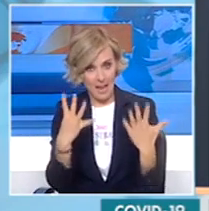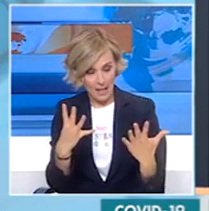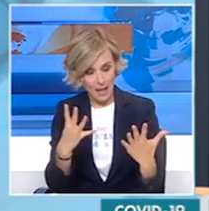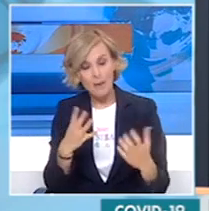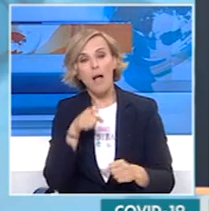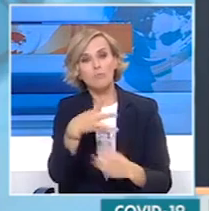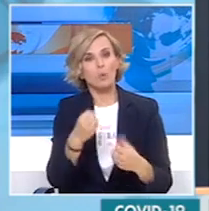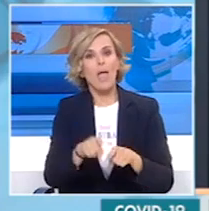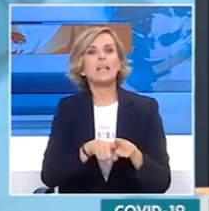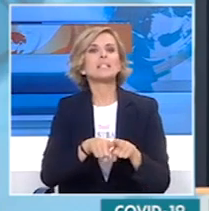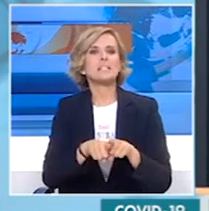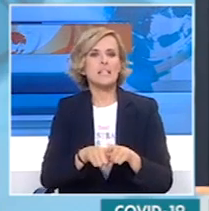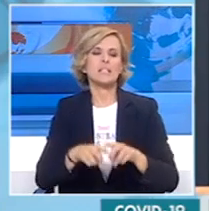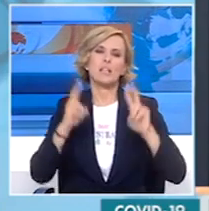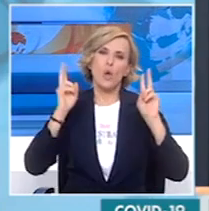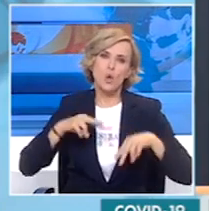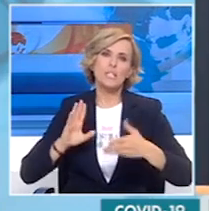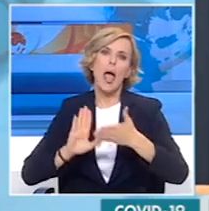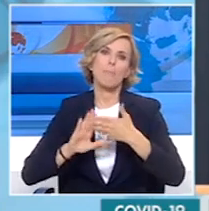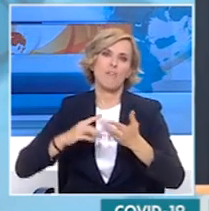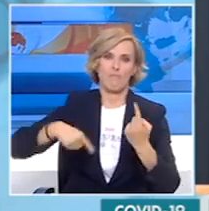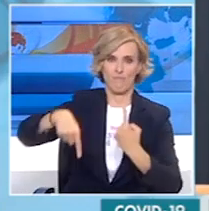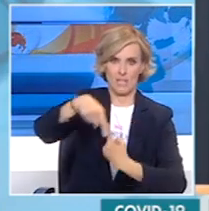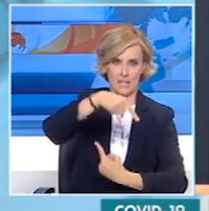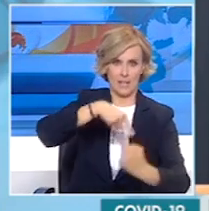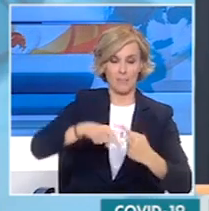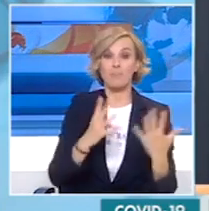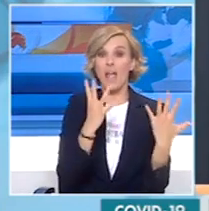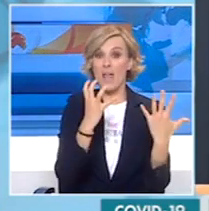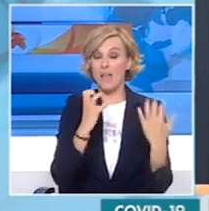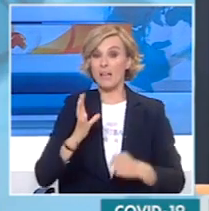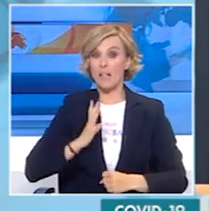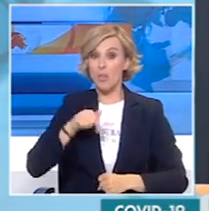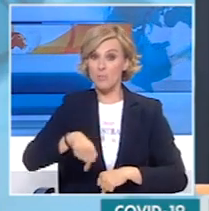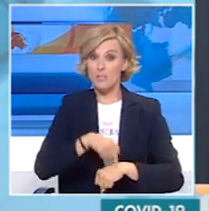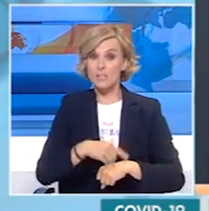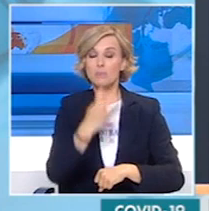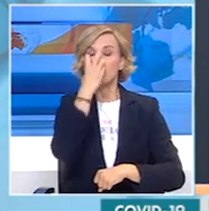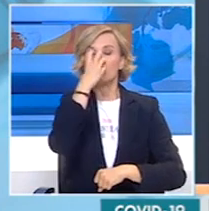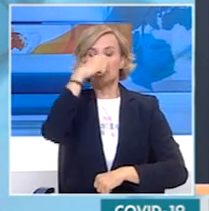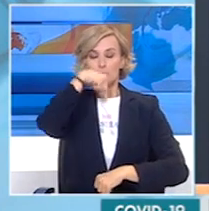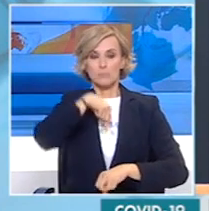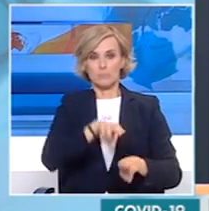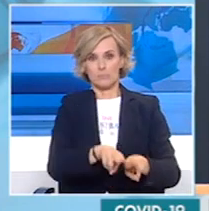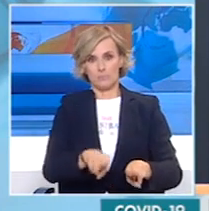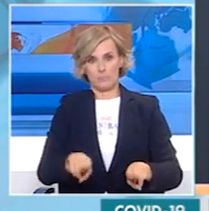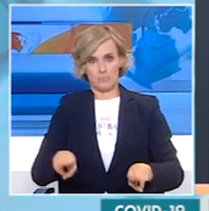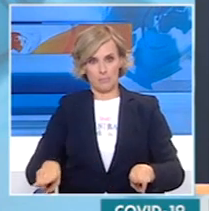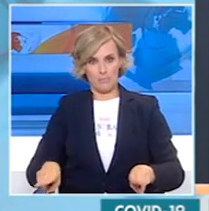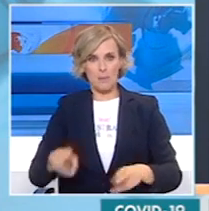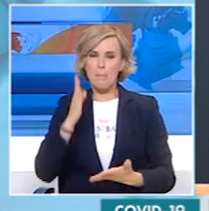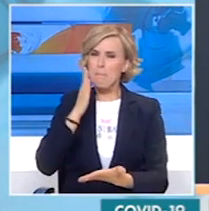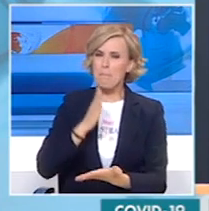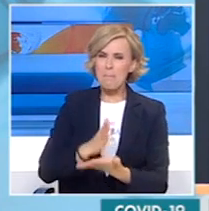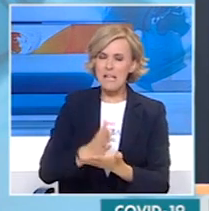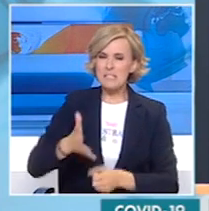37,1%, είναι σχετιζόμενα με ήδη γνωστό κρούσμα. 90 συμπολίτες μας νοσηλεύονται διασωληνωμένοι. Η διάμεση ηλικία τους